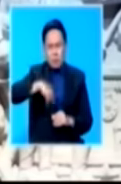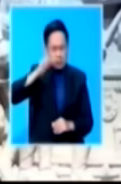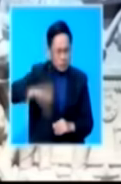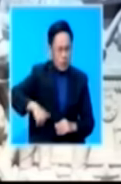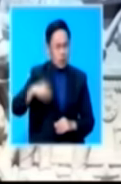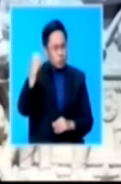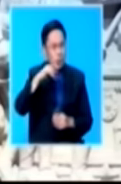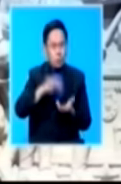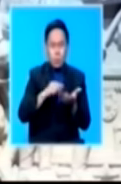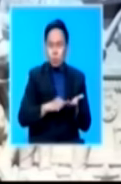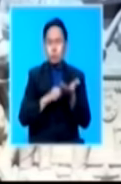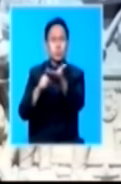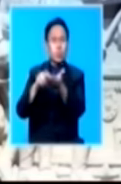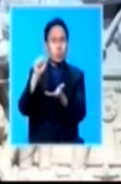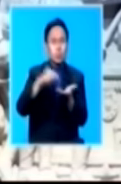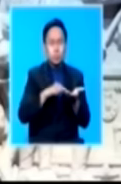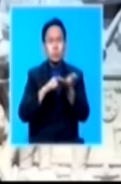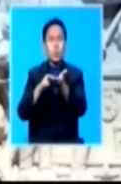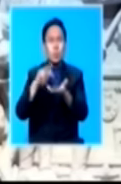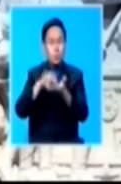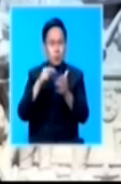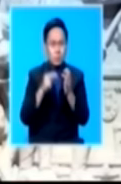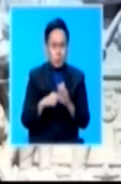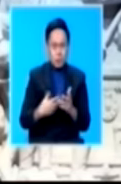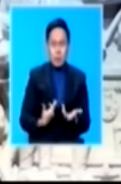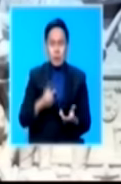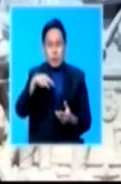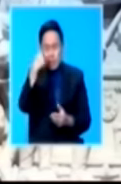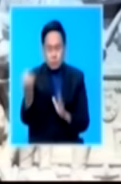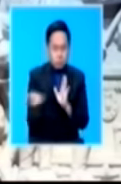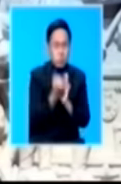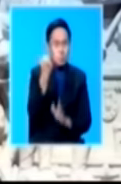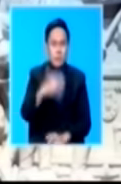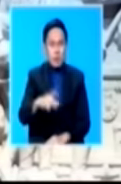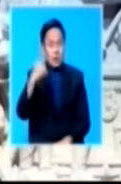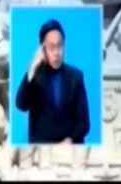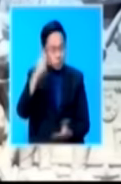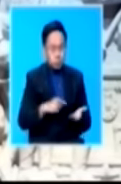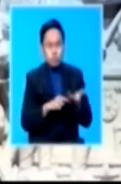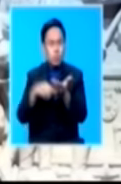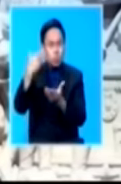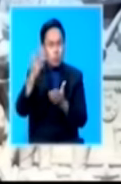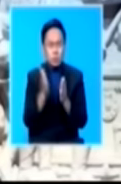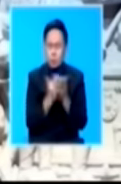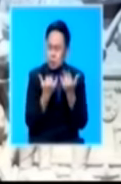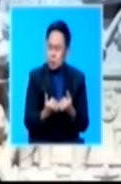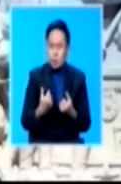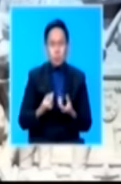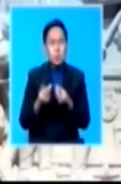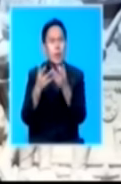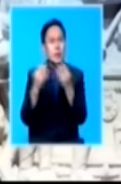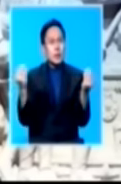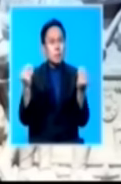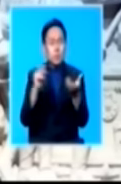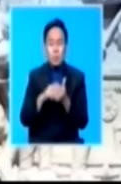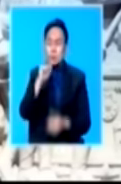ครับแต่เขาจะให้เมื่อไหร่ก็ถือว่าเราส่งไปแล้ววันหน้าเขาจะได้ไปบอกเออเพิ่งส่งเราต้องตามทุกเรื่องนะครับไม่ใช่สั่ง